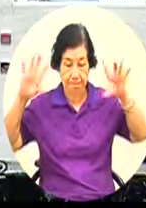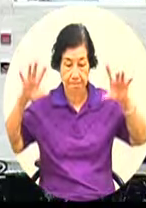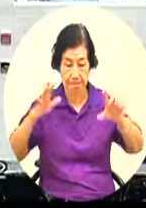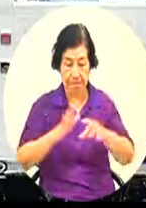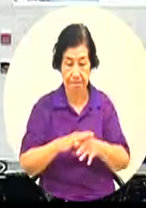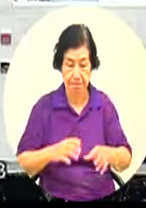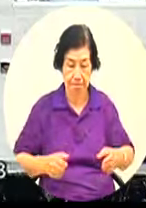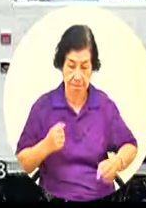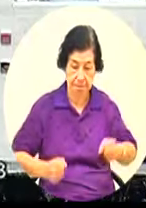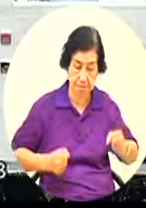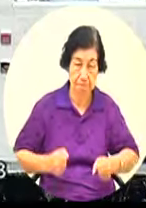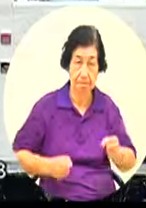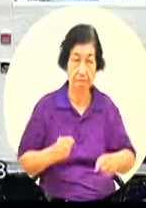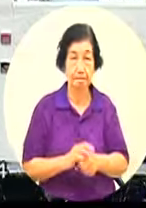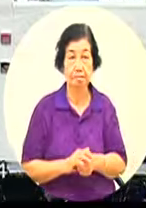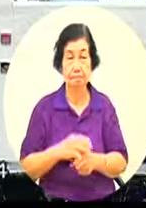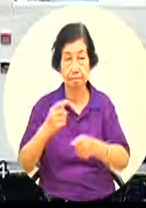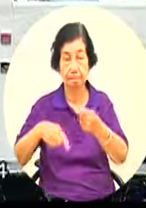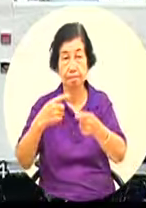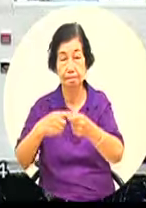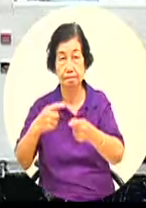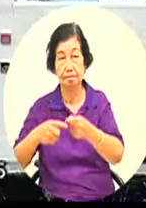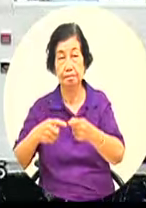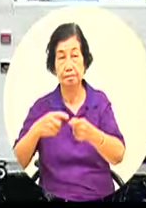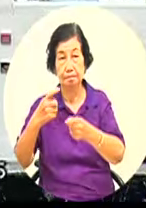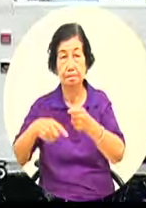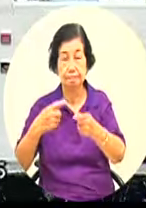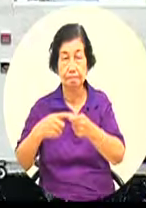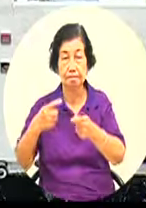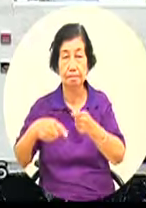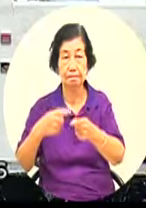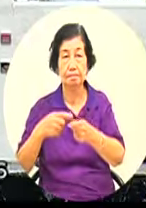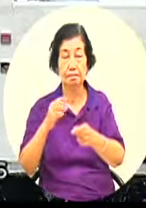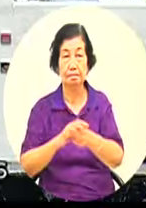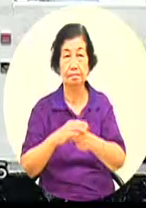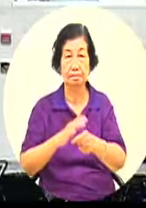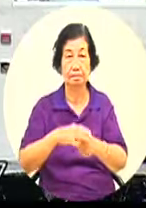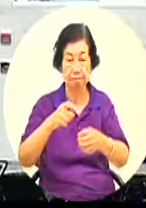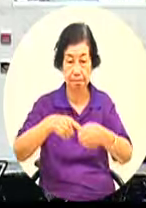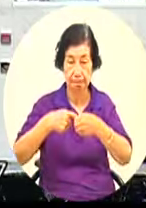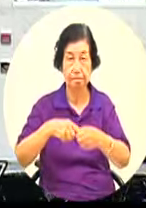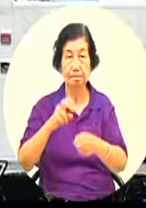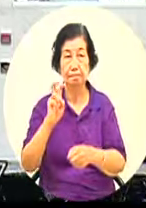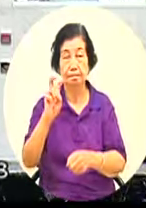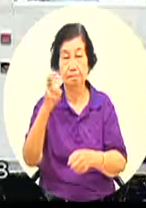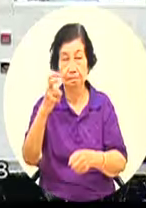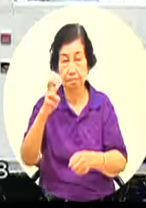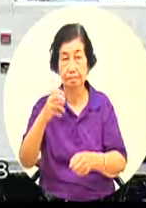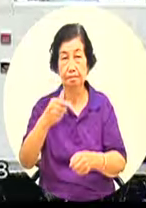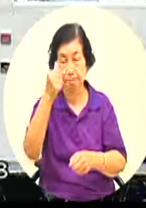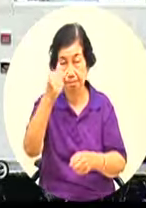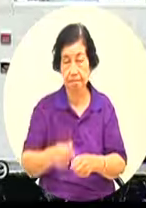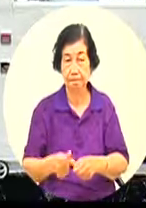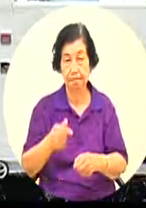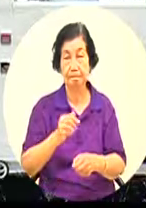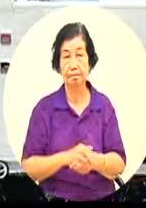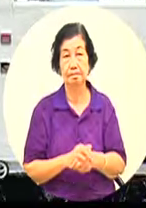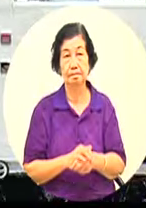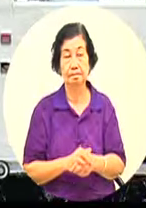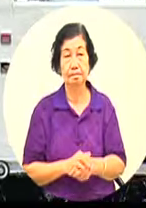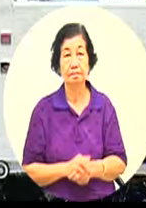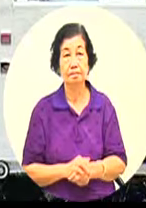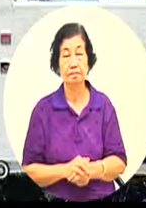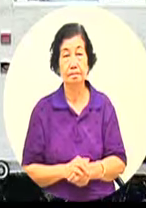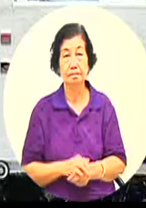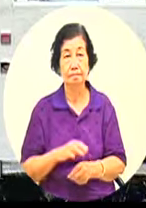们年产值可以达到20亿。那也在这里感谢我们体育处的用心。那像刚